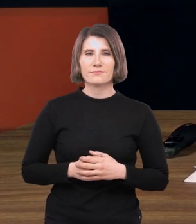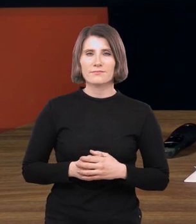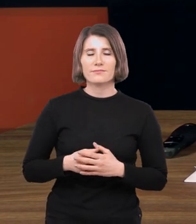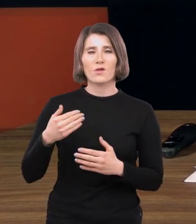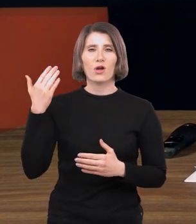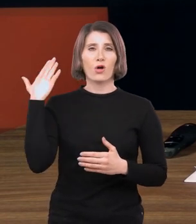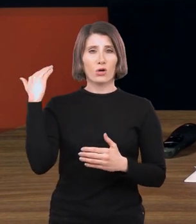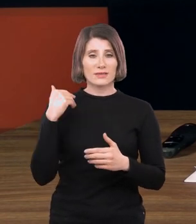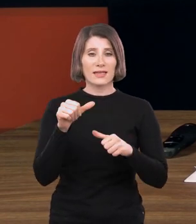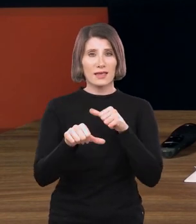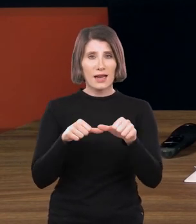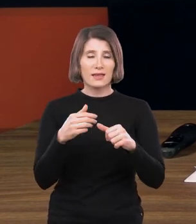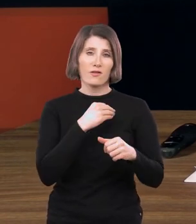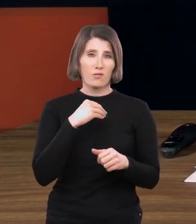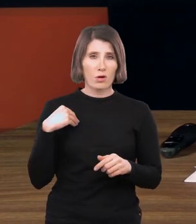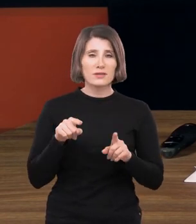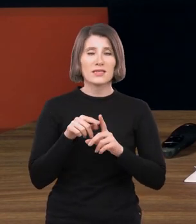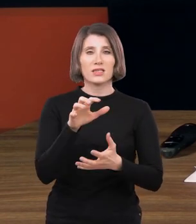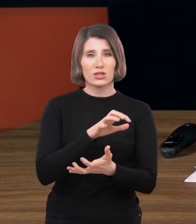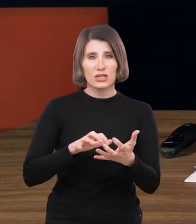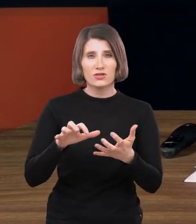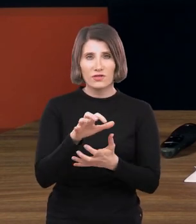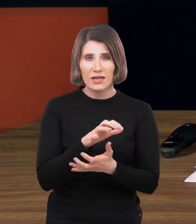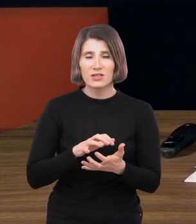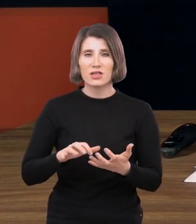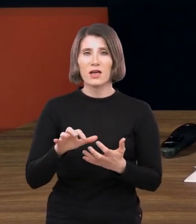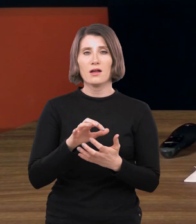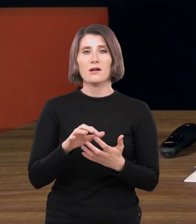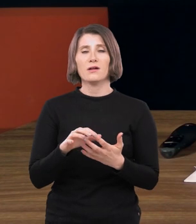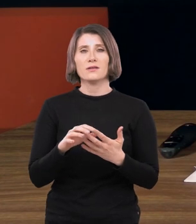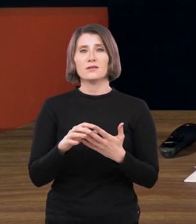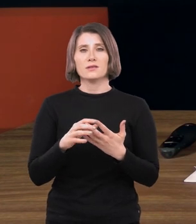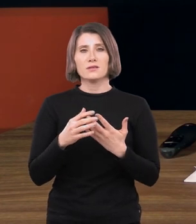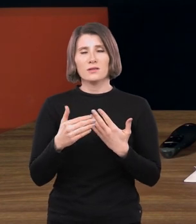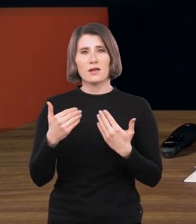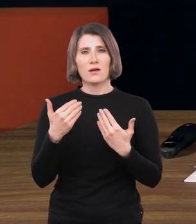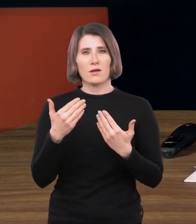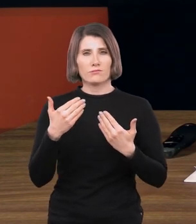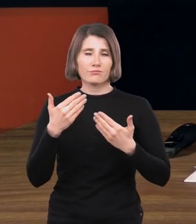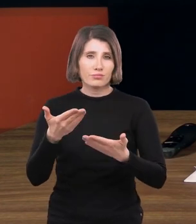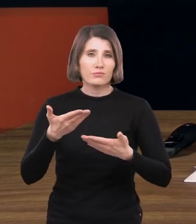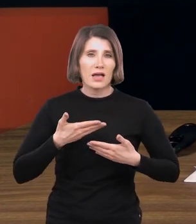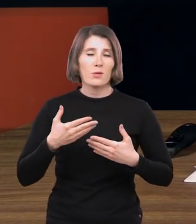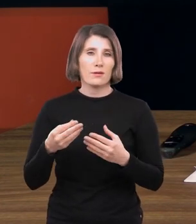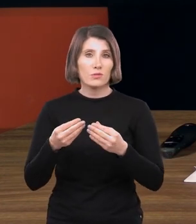w Polsce, na świecie, ale też właśnie w Polsce, przyniosły bardzo duży rozwój